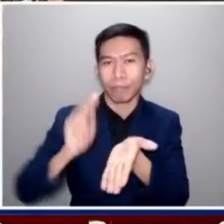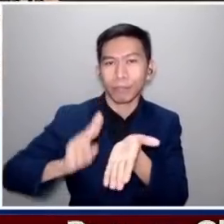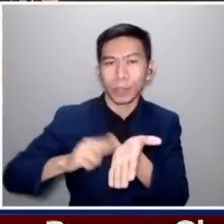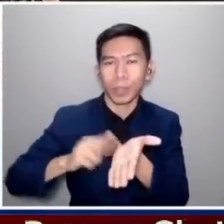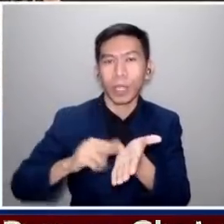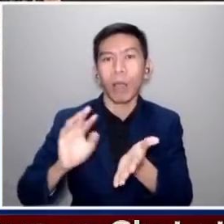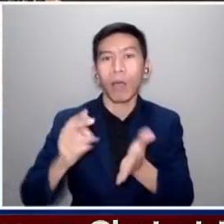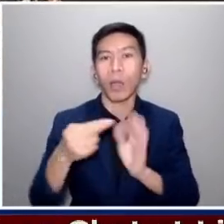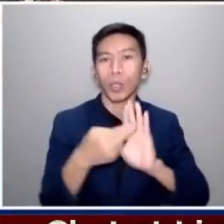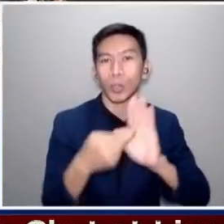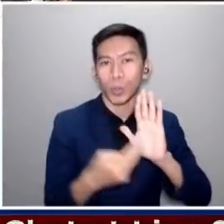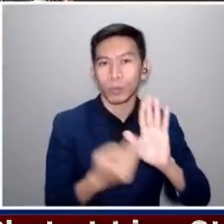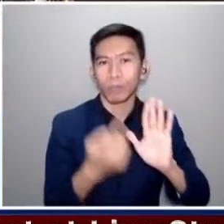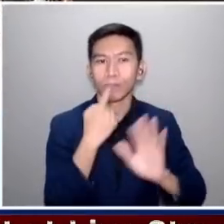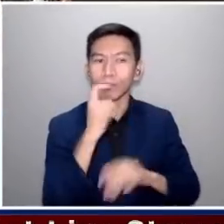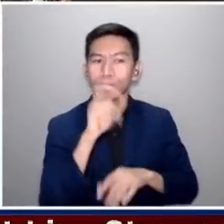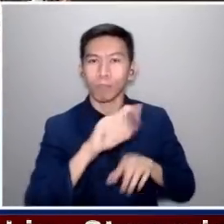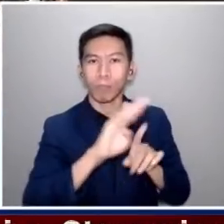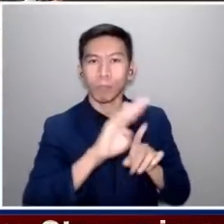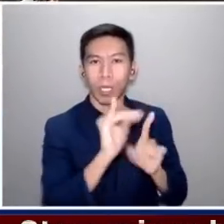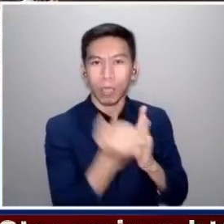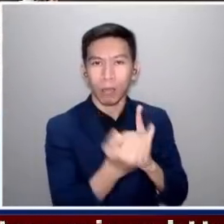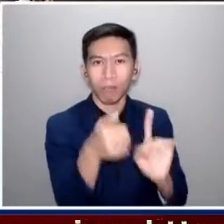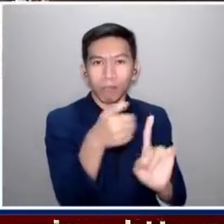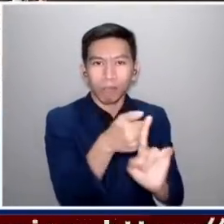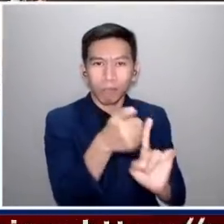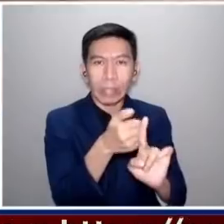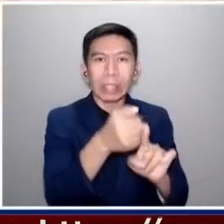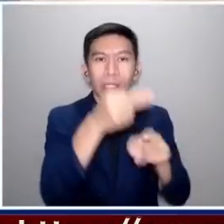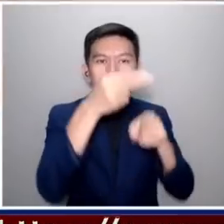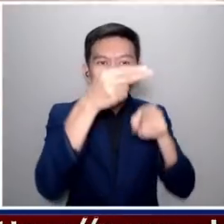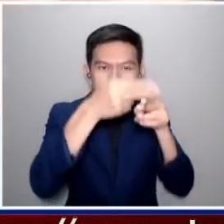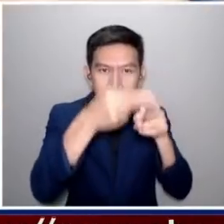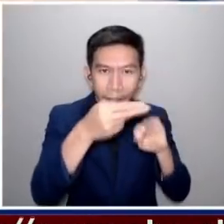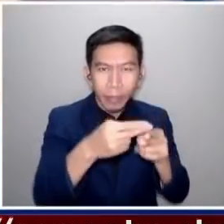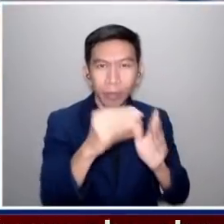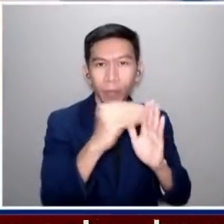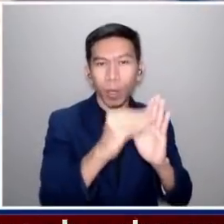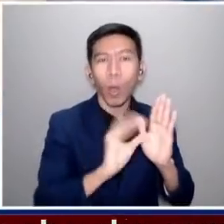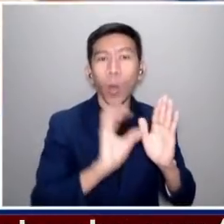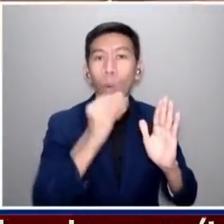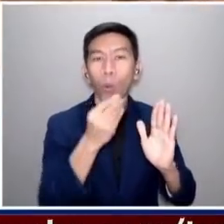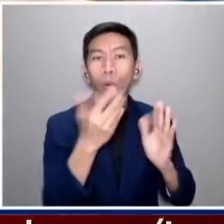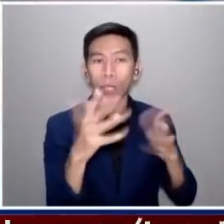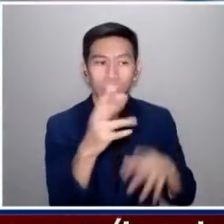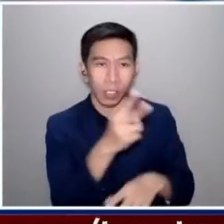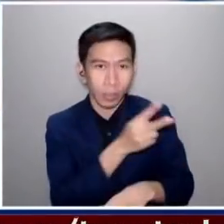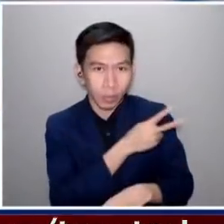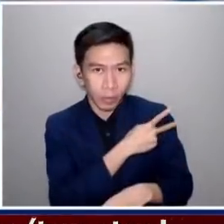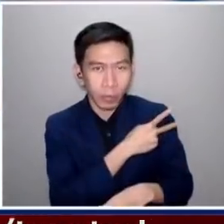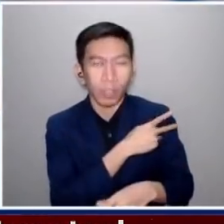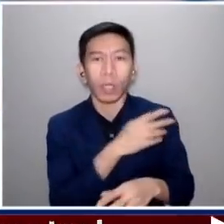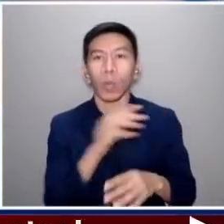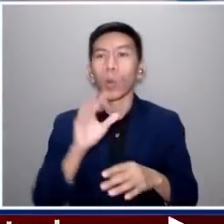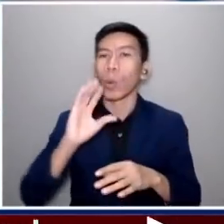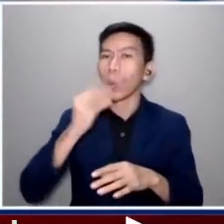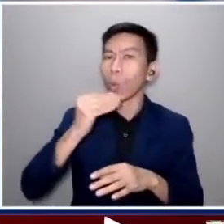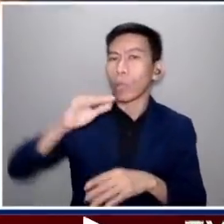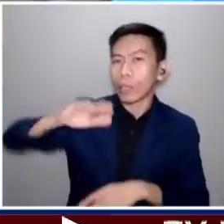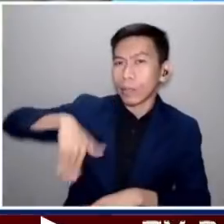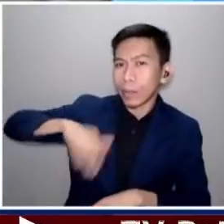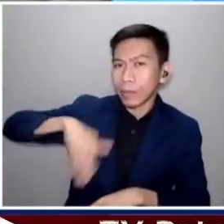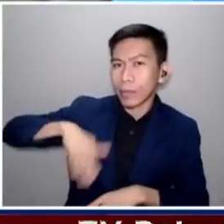mga barangay na magkaroon ng inventaryo, sino ang bakunado, hindi bakunado at mga nakapagpa-booster